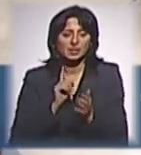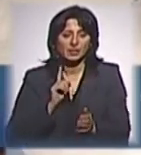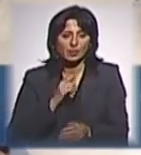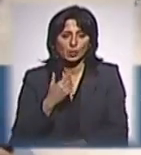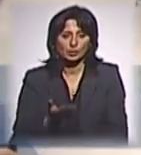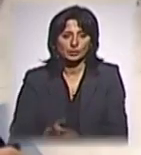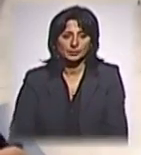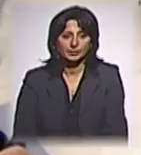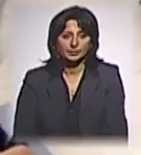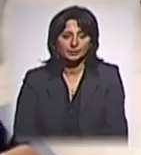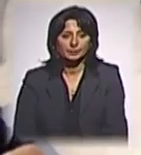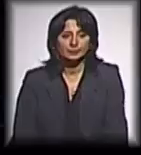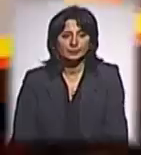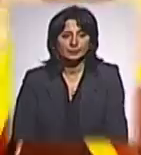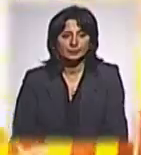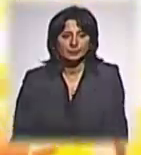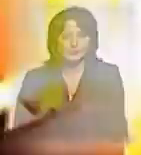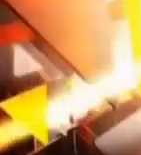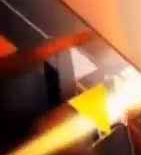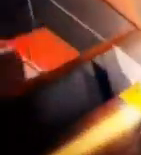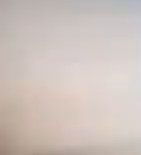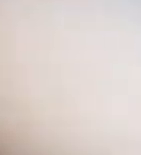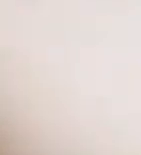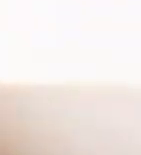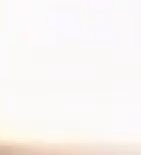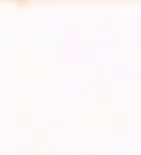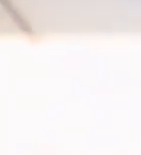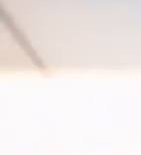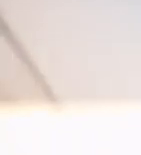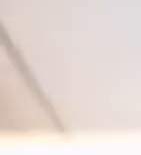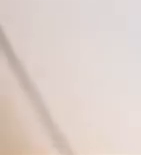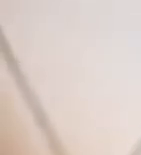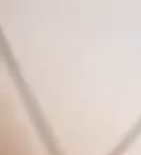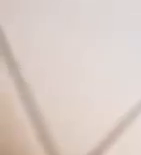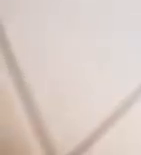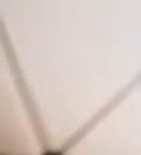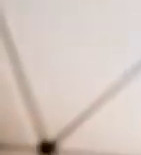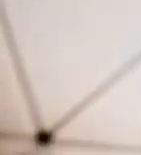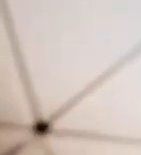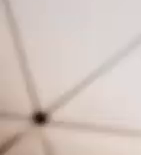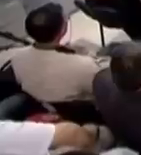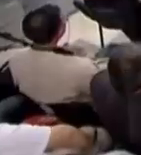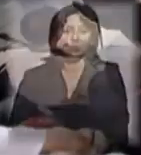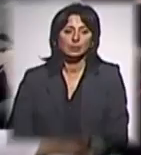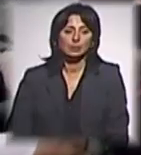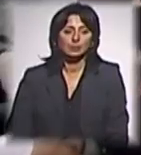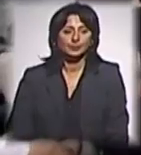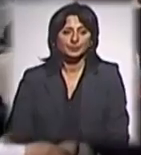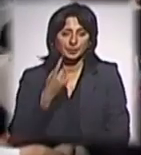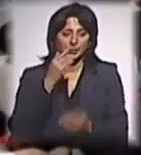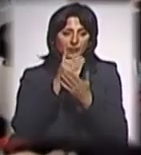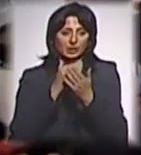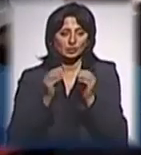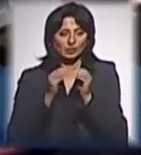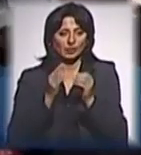დაგველოდეთ. ტელემაყურებელს მინდა მიმართოთ კარგი დააკვირდით, რომელი პარტიების რეკლამა გავა.